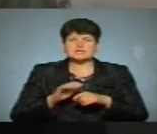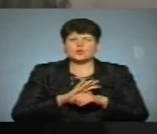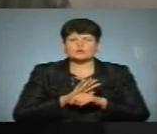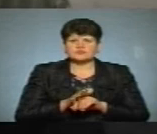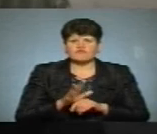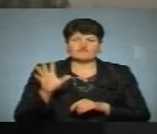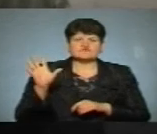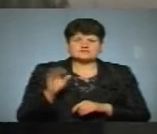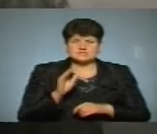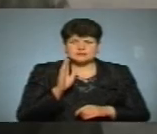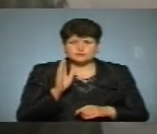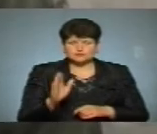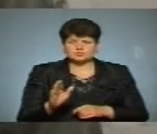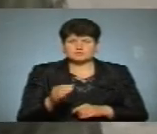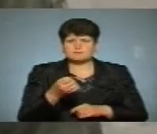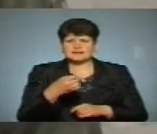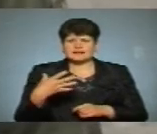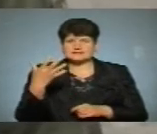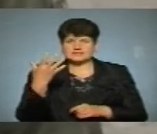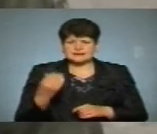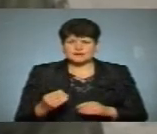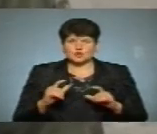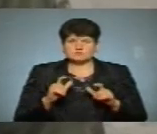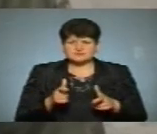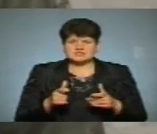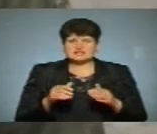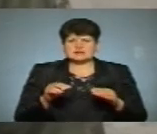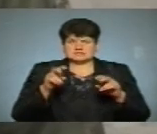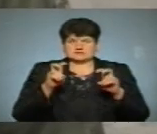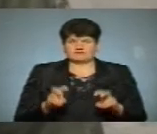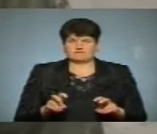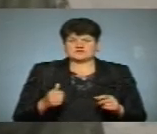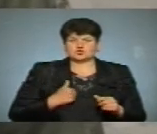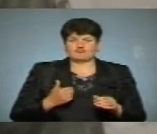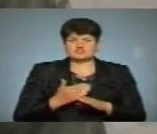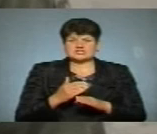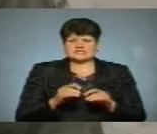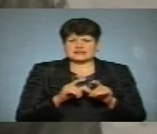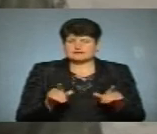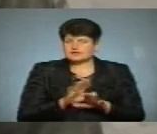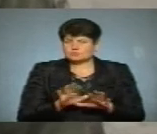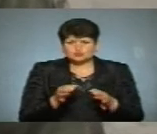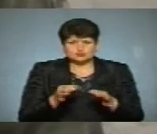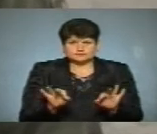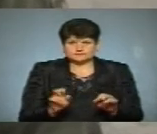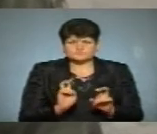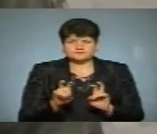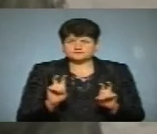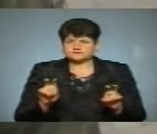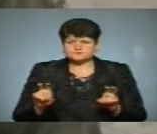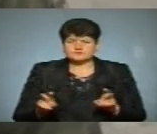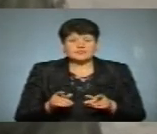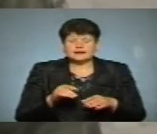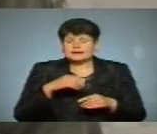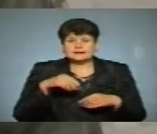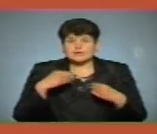всі пройдуть 15-денну обсервацію у військових частинах, тобто вони не будуть допущені до особового складу іншого, щоб вони, ну, не дай